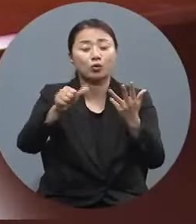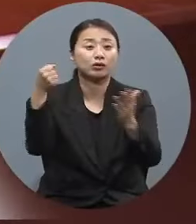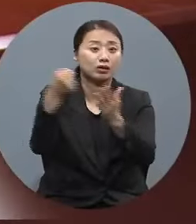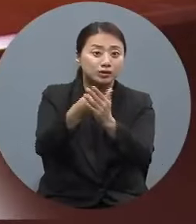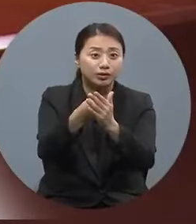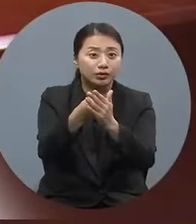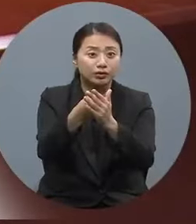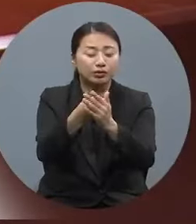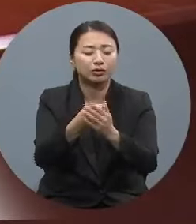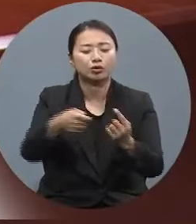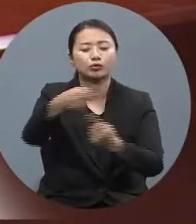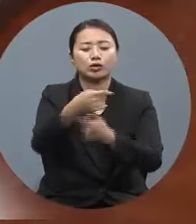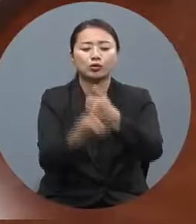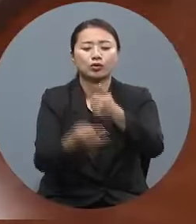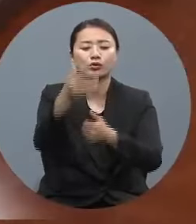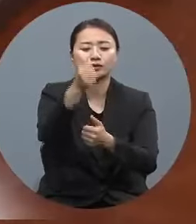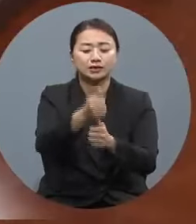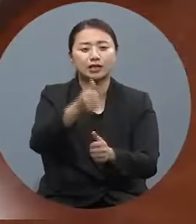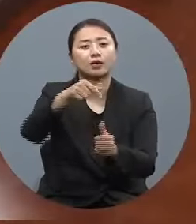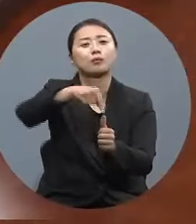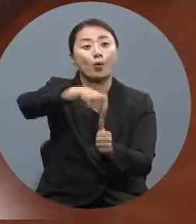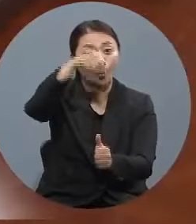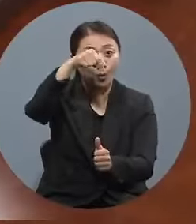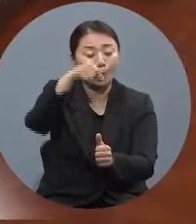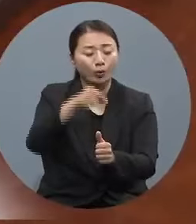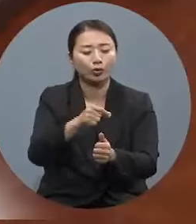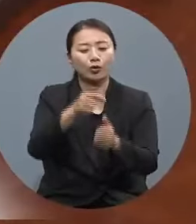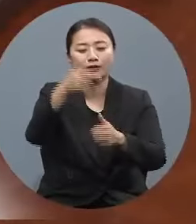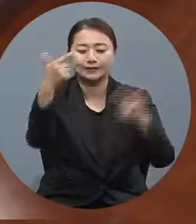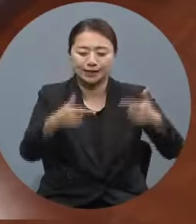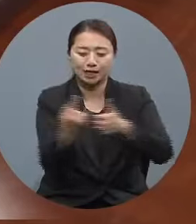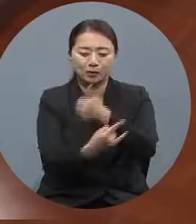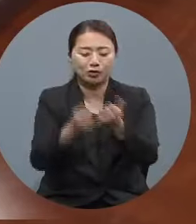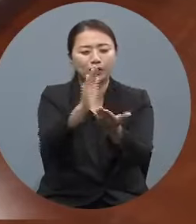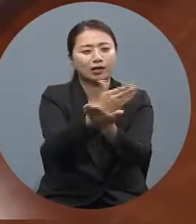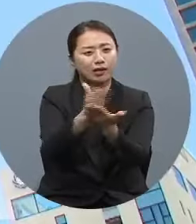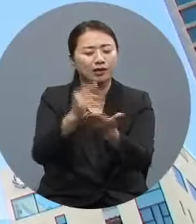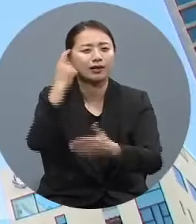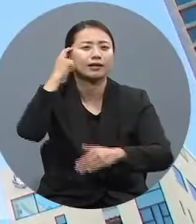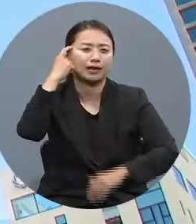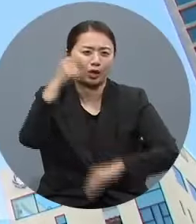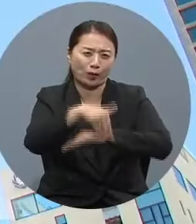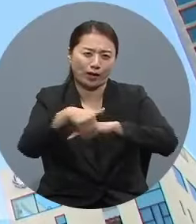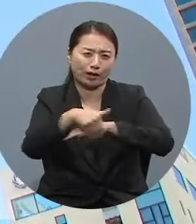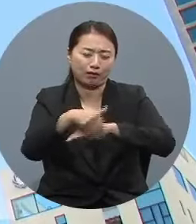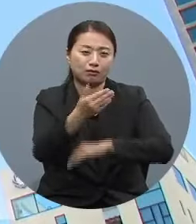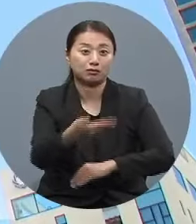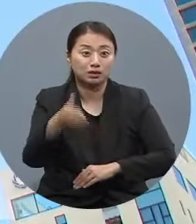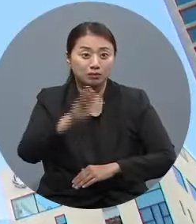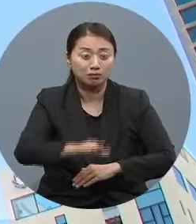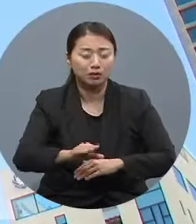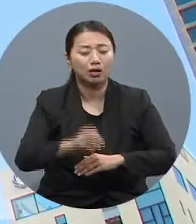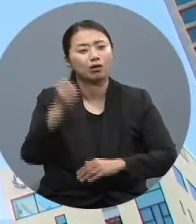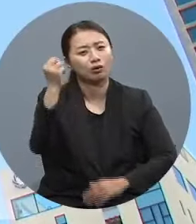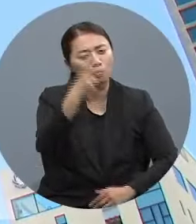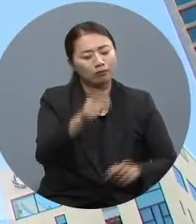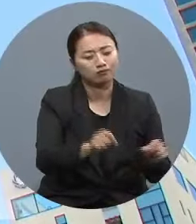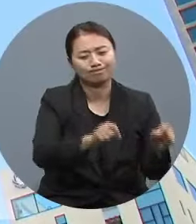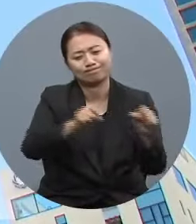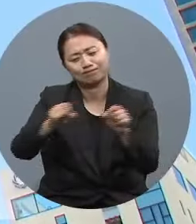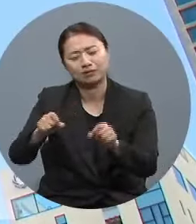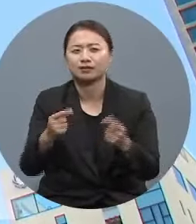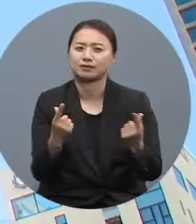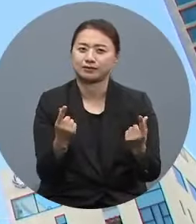임시회를 열어 운영위원장 선출과 의원들의 상임위 배정을 마치기로 했습니다 하지만 임시회가 또다시 연기될